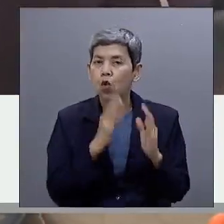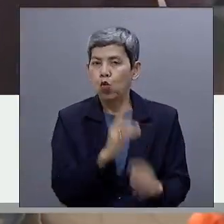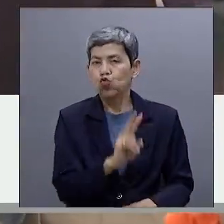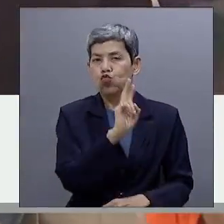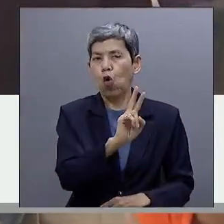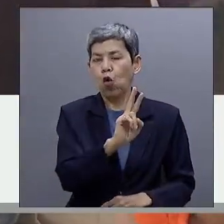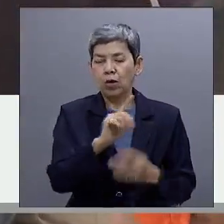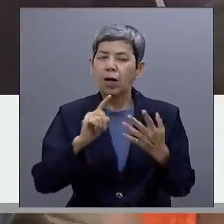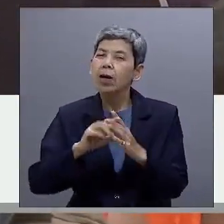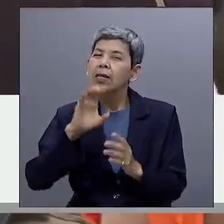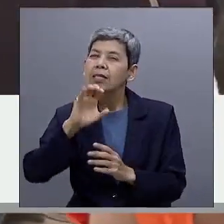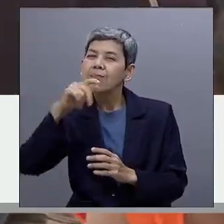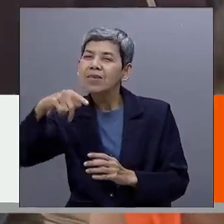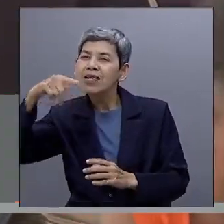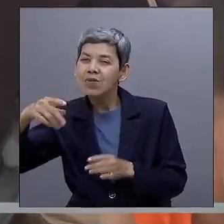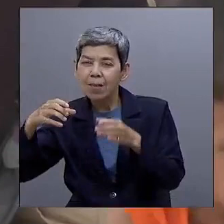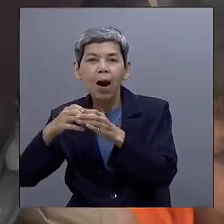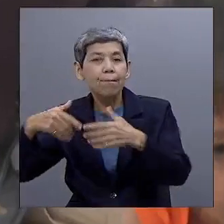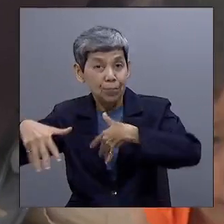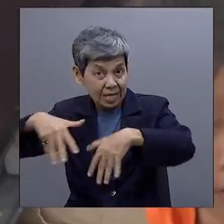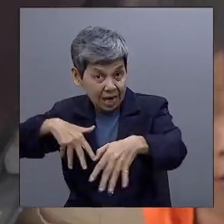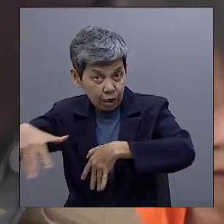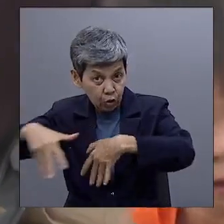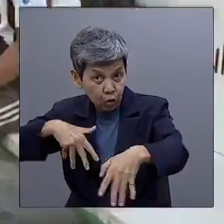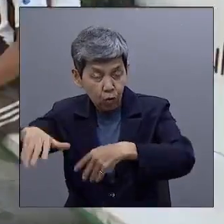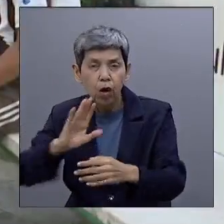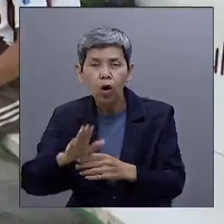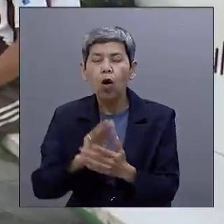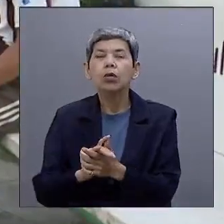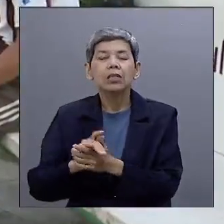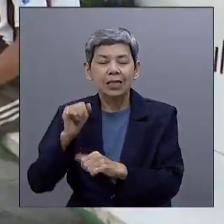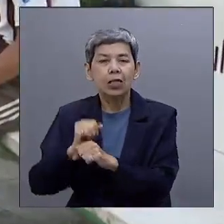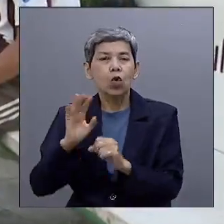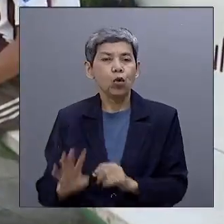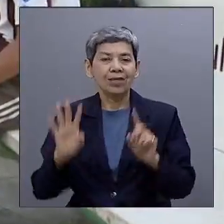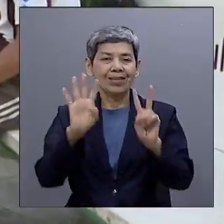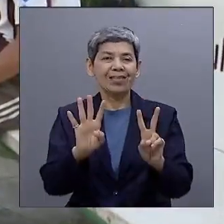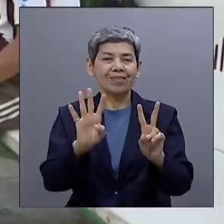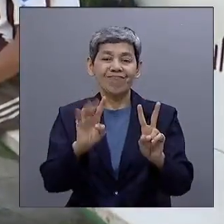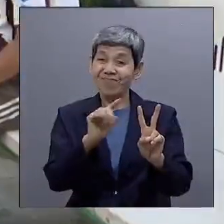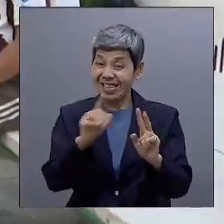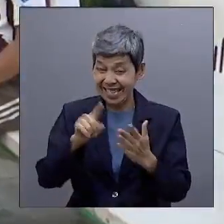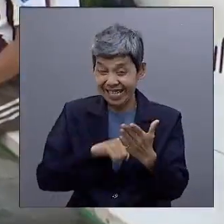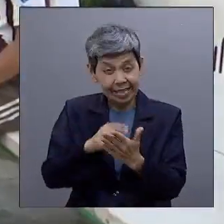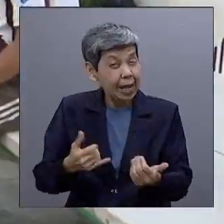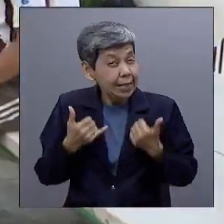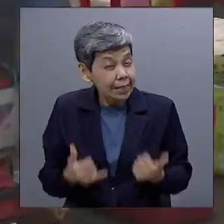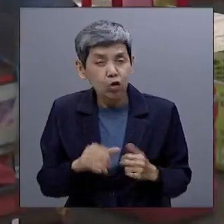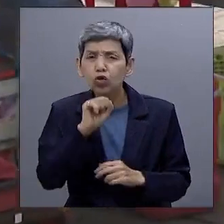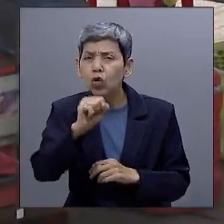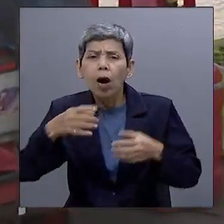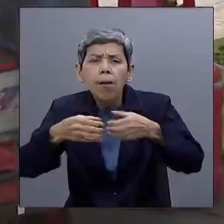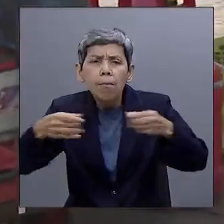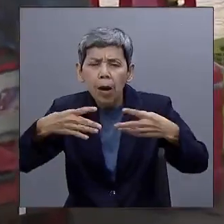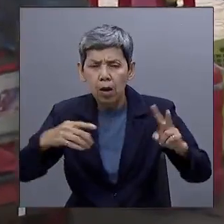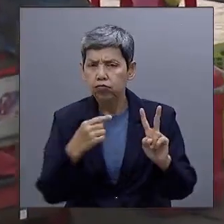และพรรค cppหรือว่าพรรคประชาชนกัมพูชาของสมเด็จฮุนเซน 4คนแต่ว่าการเลือกตั้งครั้งนี้ส.สฝ่าย